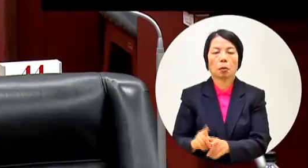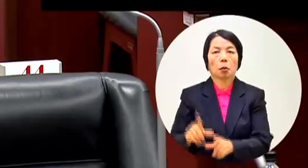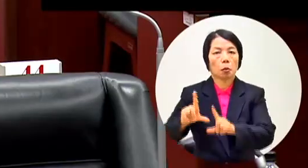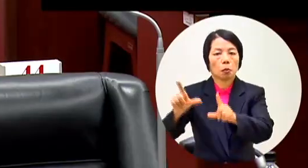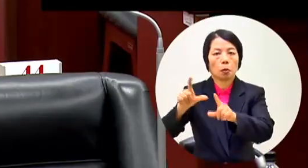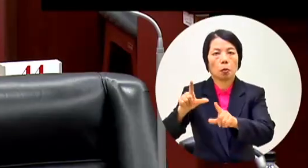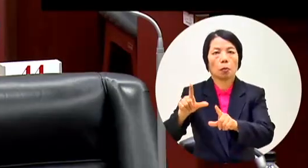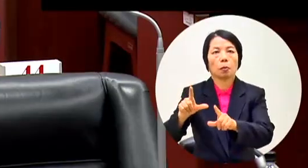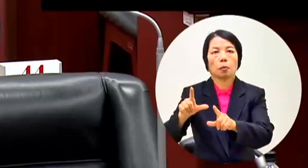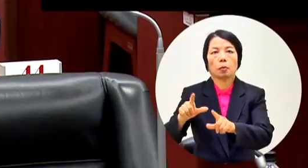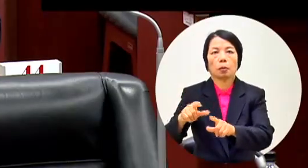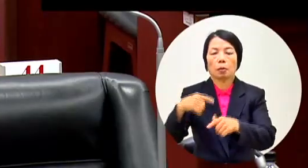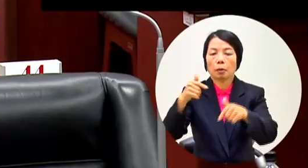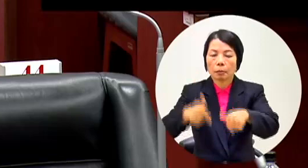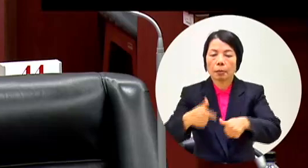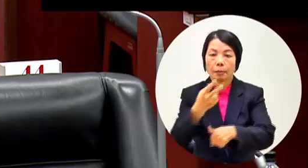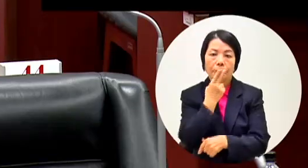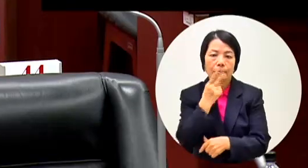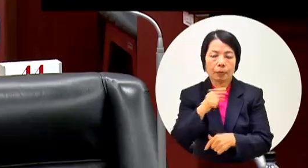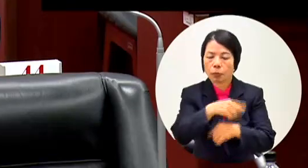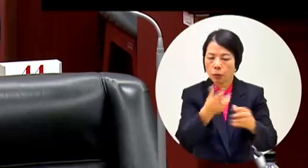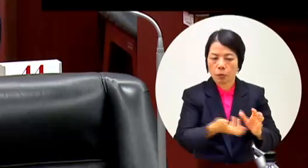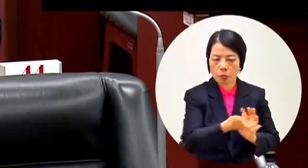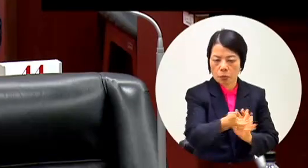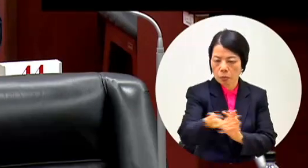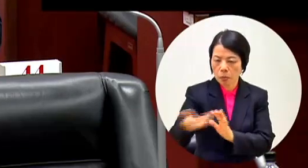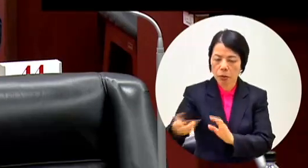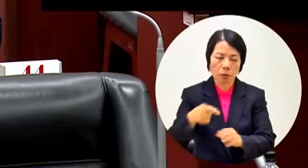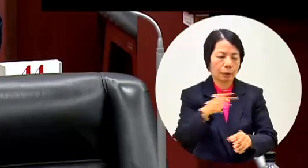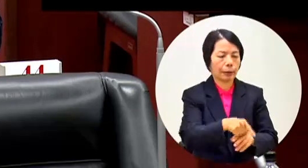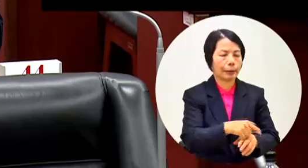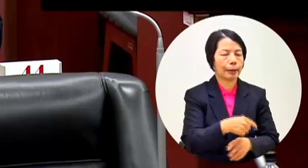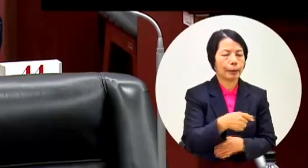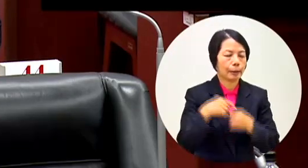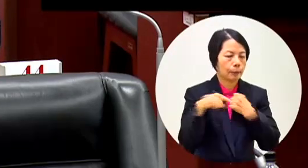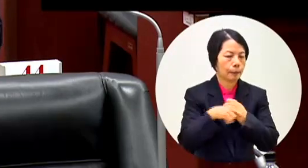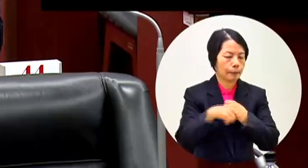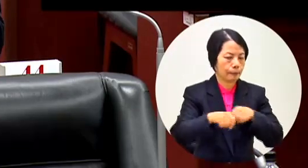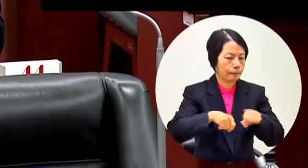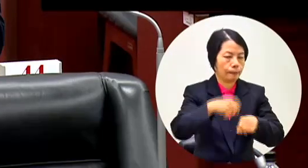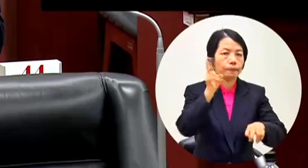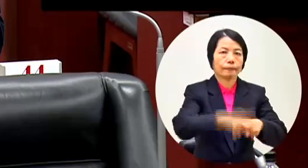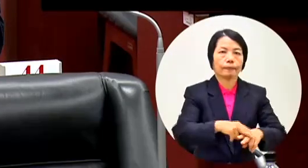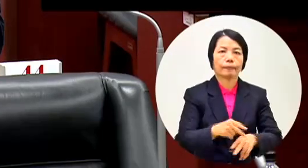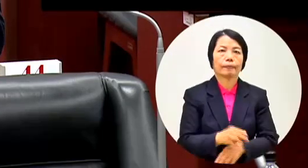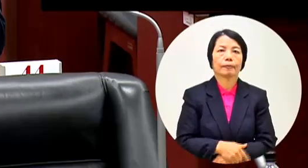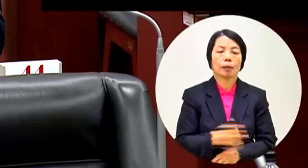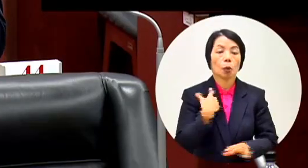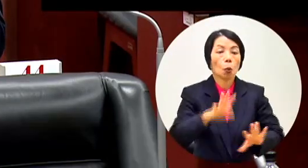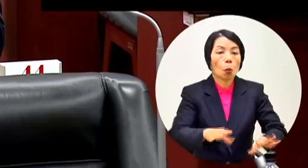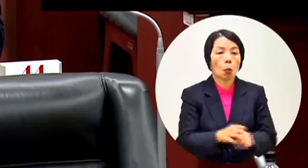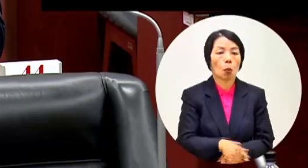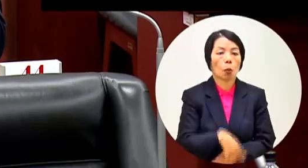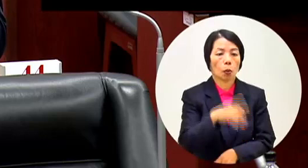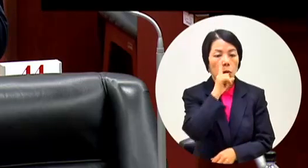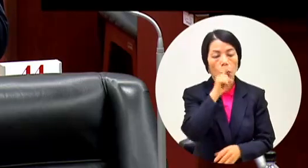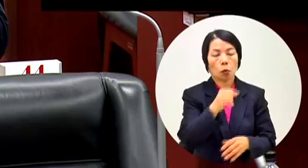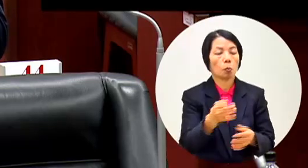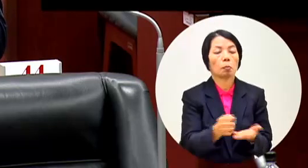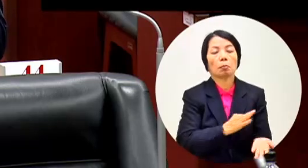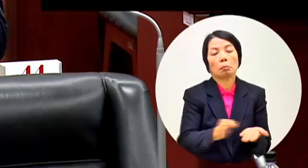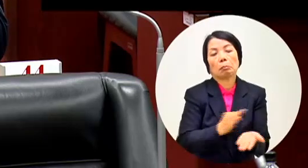一家早就被准备关手啊，给减啊个啦。反正折旧都折旧完了，能够做多少算多少。那所以说，第一